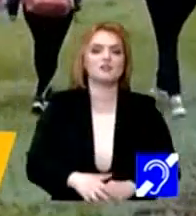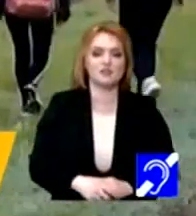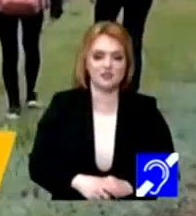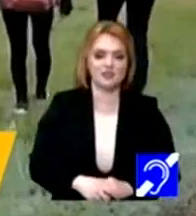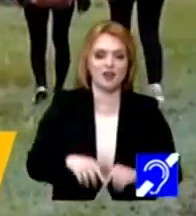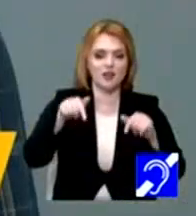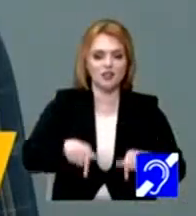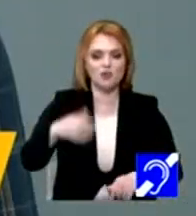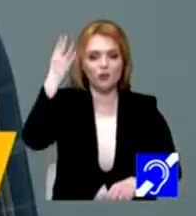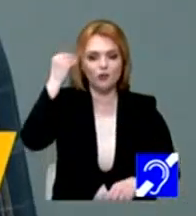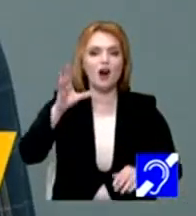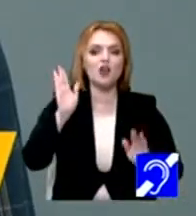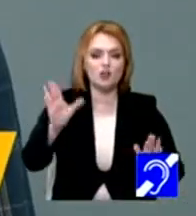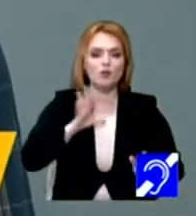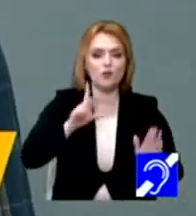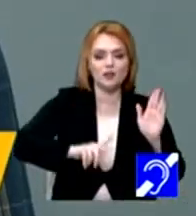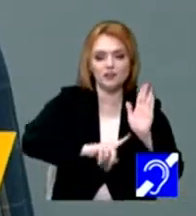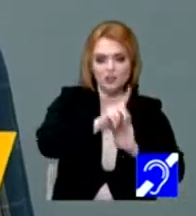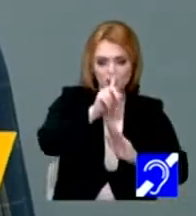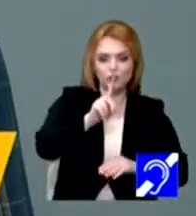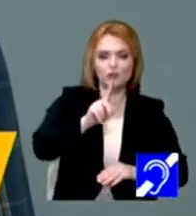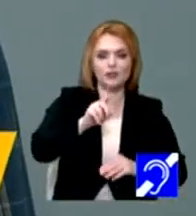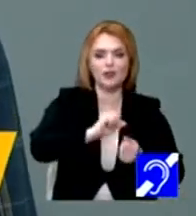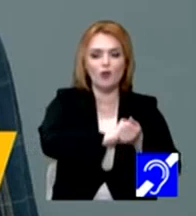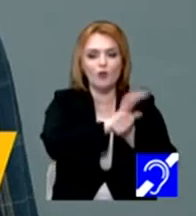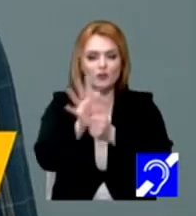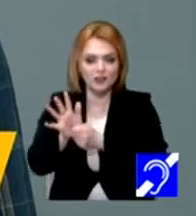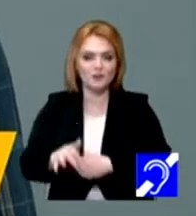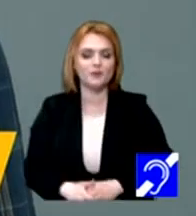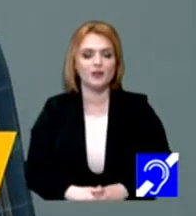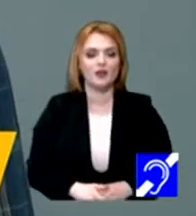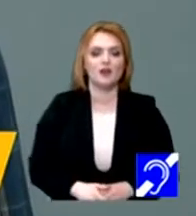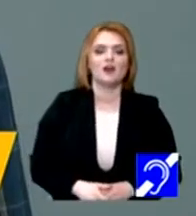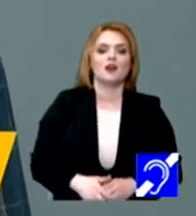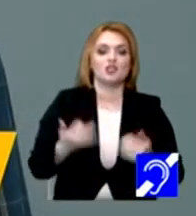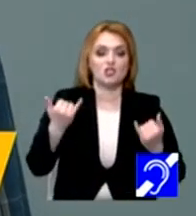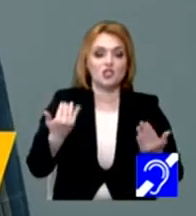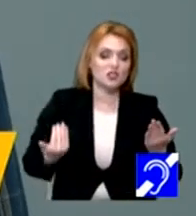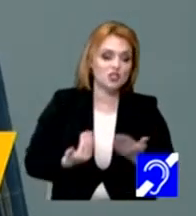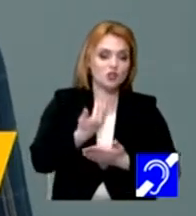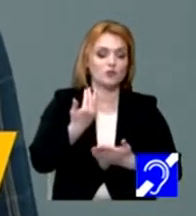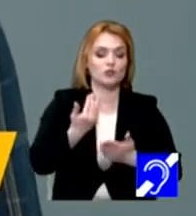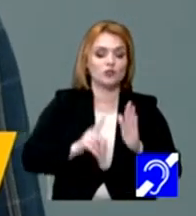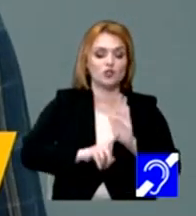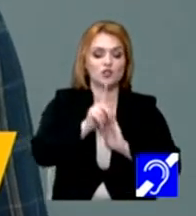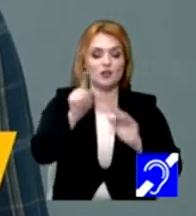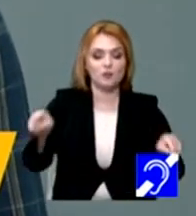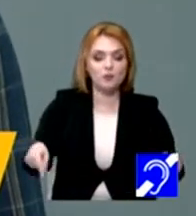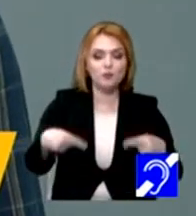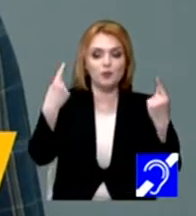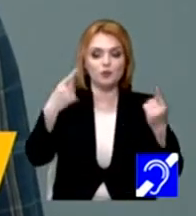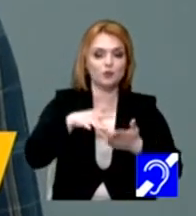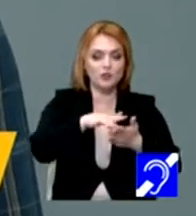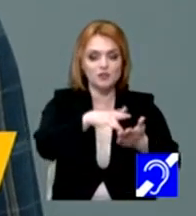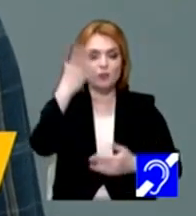începutul pandemiei. O să propunem în Republica Moldova, iarăși să reactivează turismul intern și